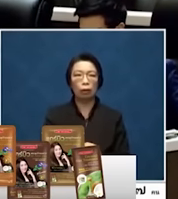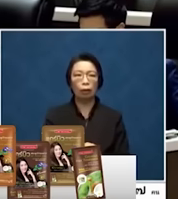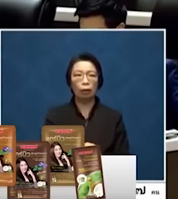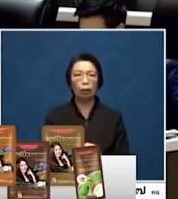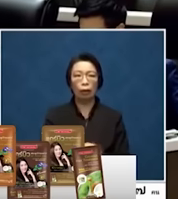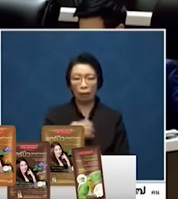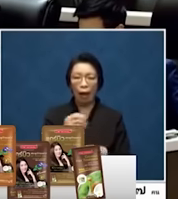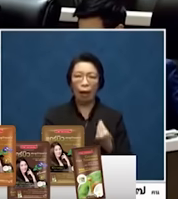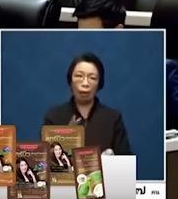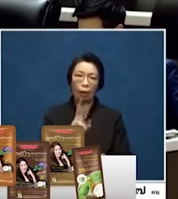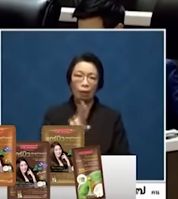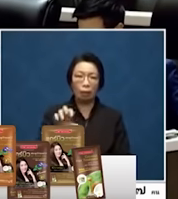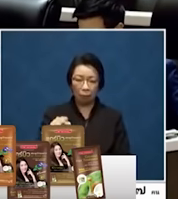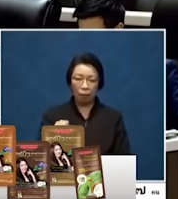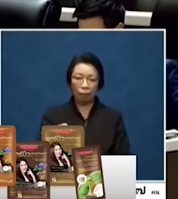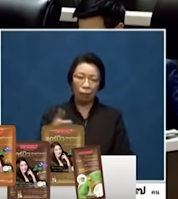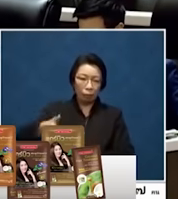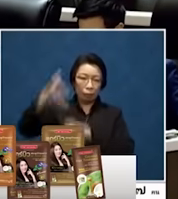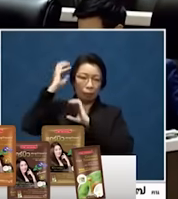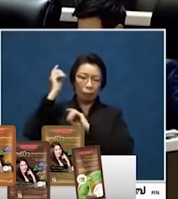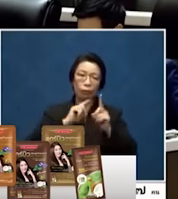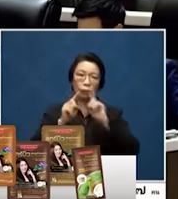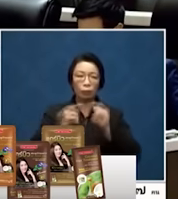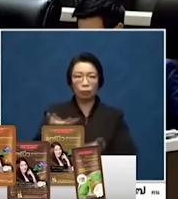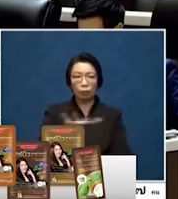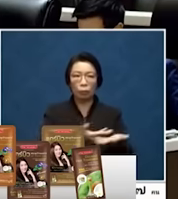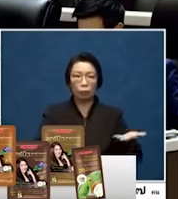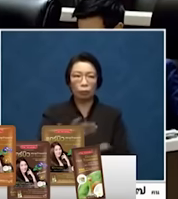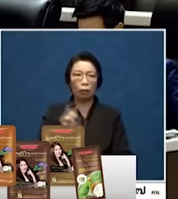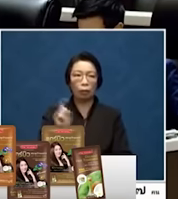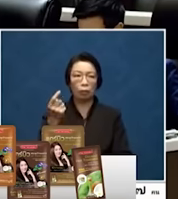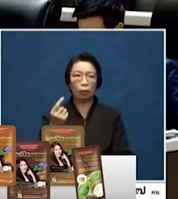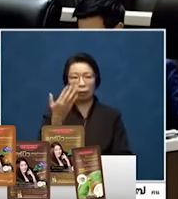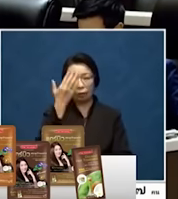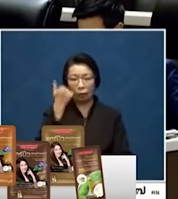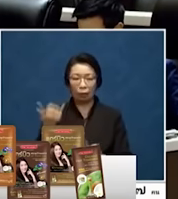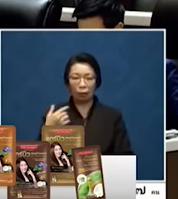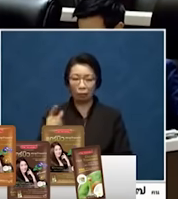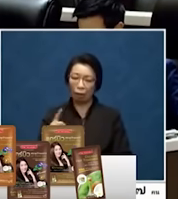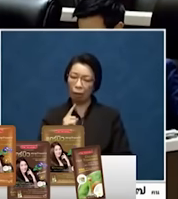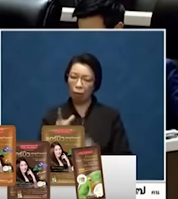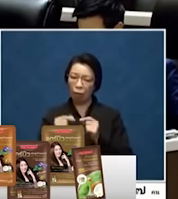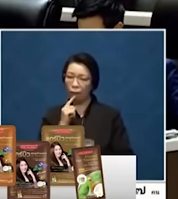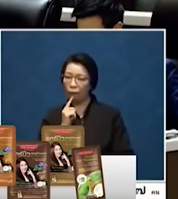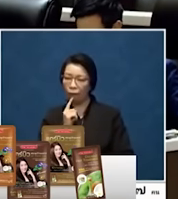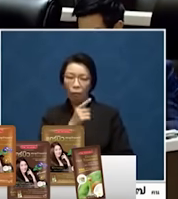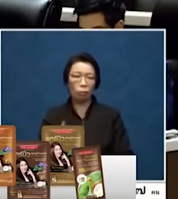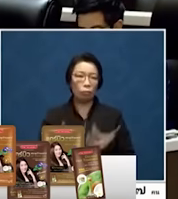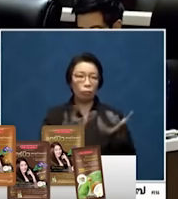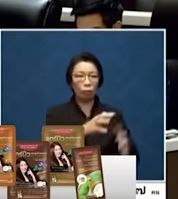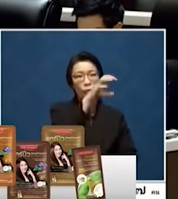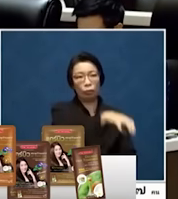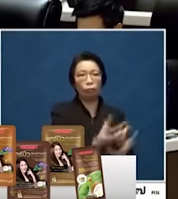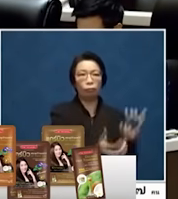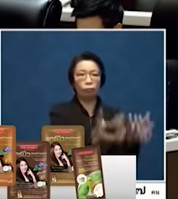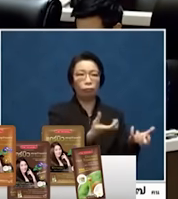ครับได้มีการทบทวนอีกครั้งหลังจากที่มันมีประเด็นที่ร้องไปสู่ศาลรัฐธรรมนูญซึ่งการกระทำดังกล่าวนะครับเป็นการกระ